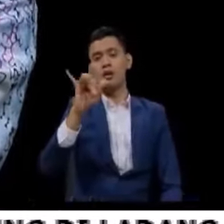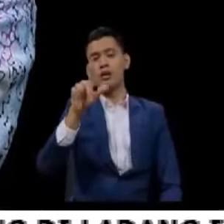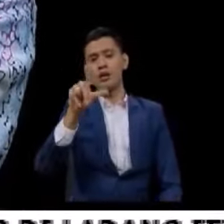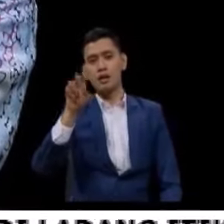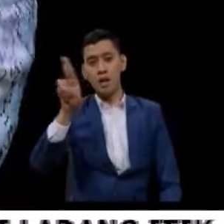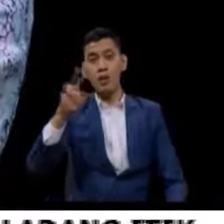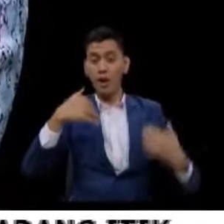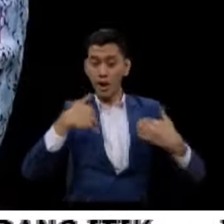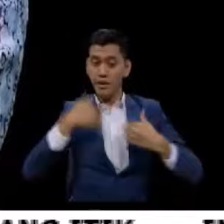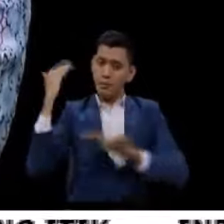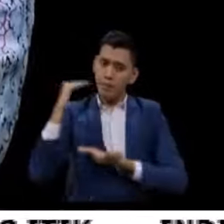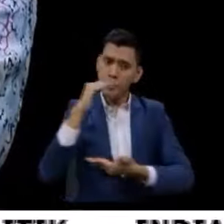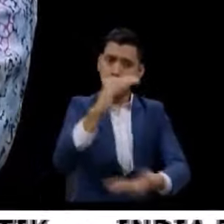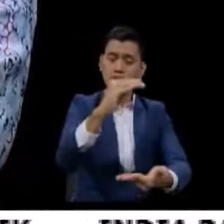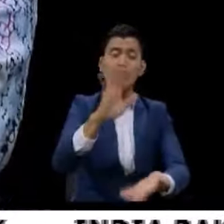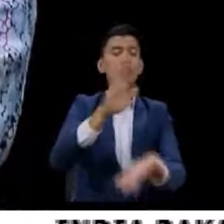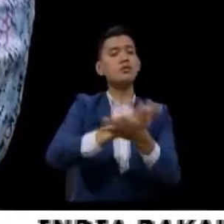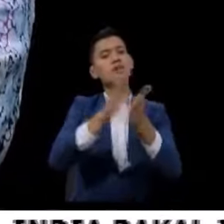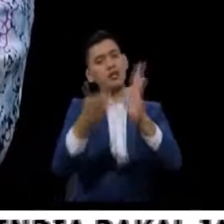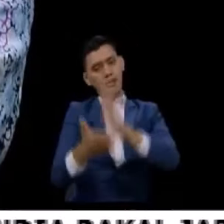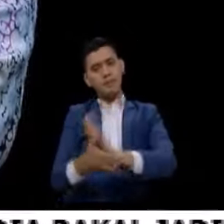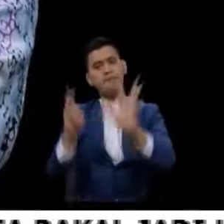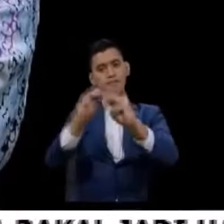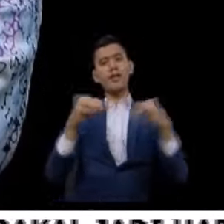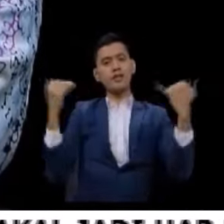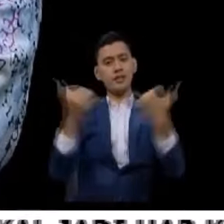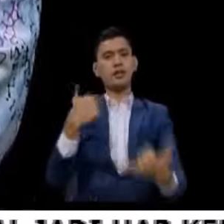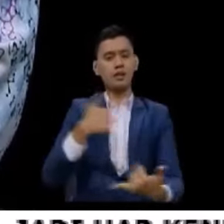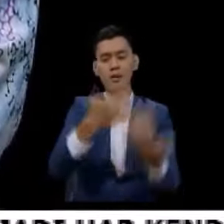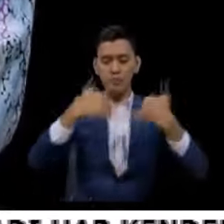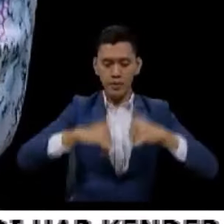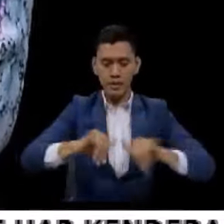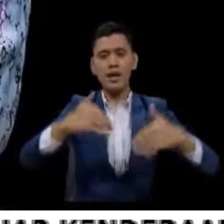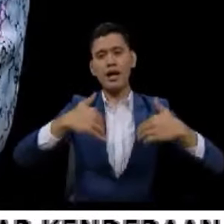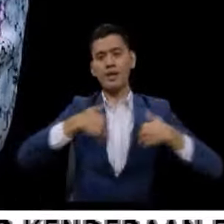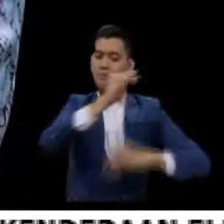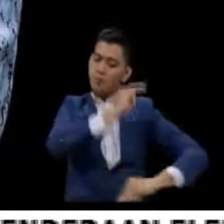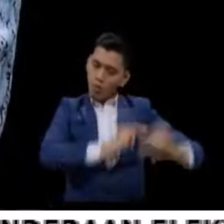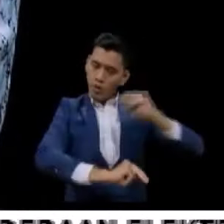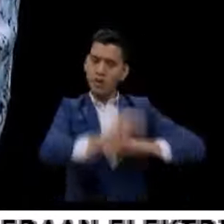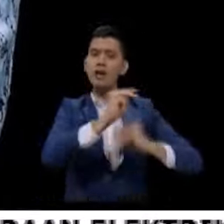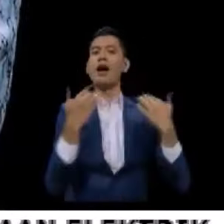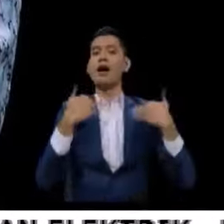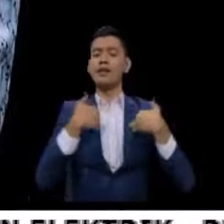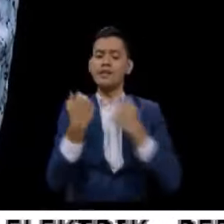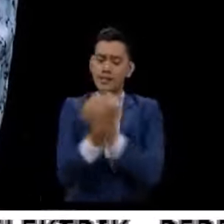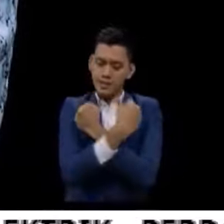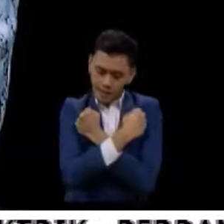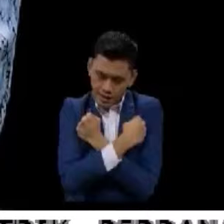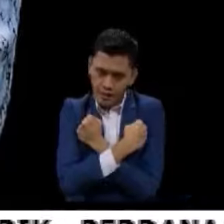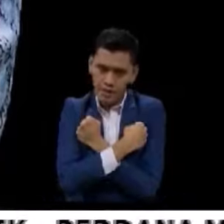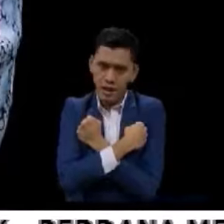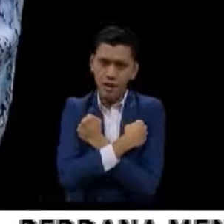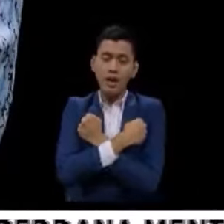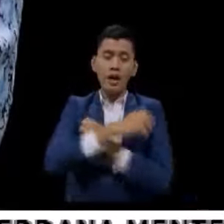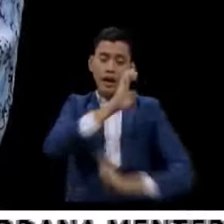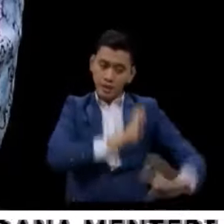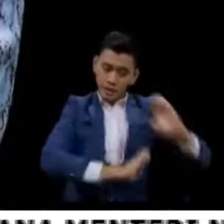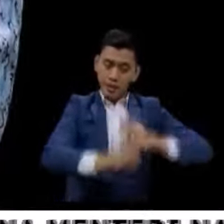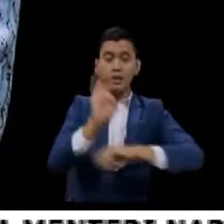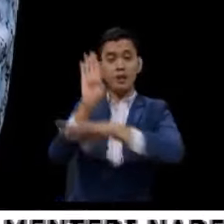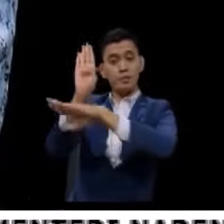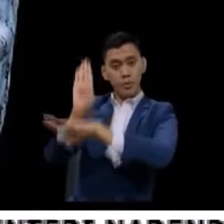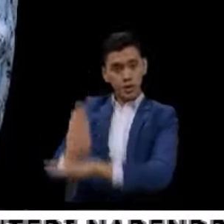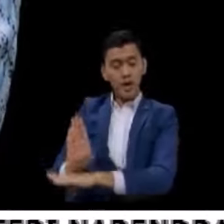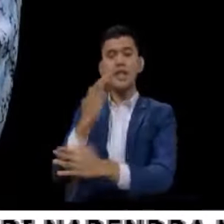message artinya masyarakat kita masih lagi orang yang ada moralnya uang cintakan kepada etika budaya